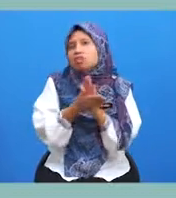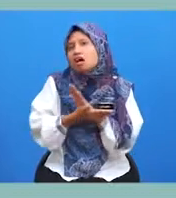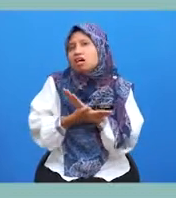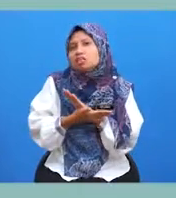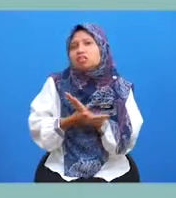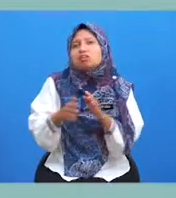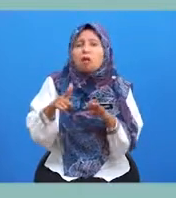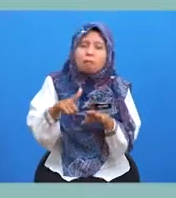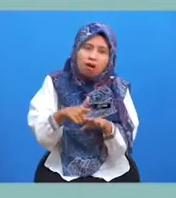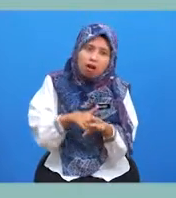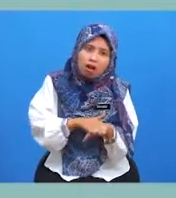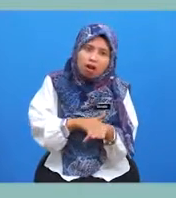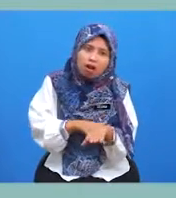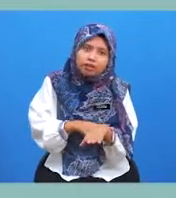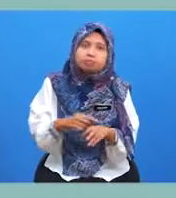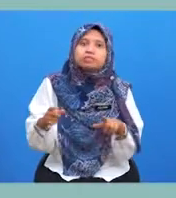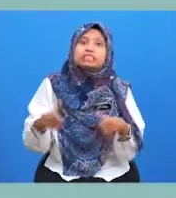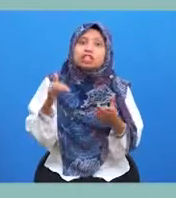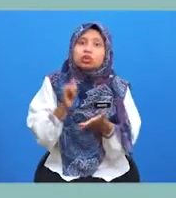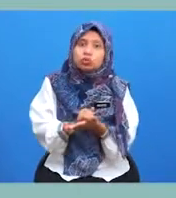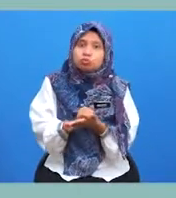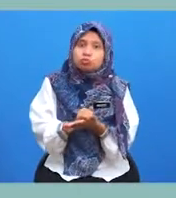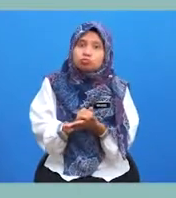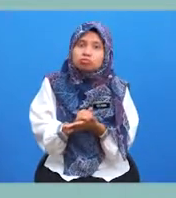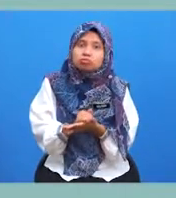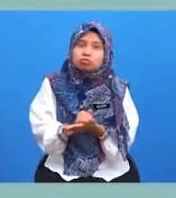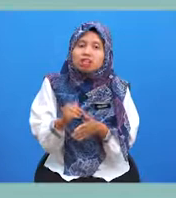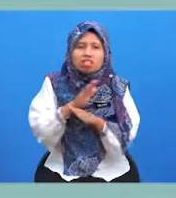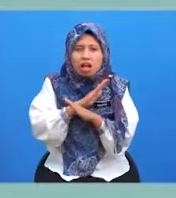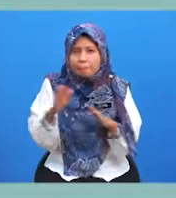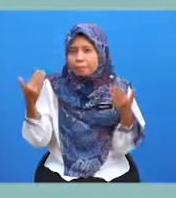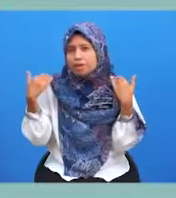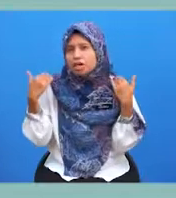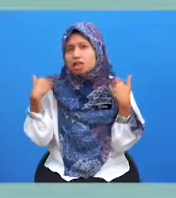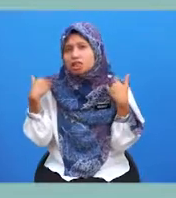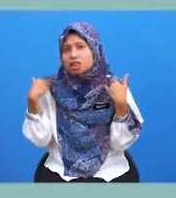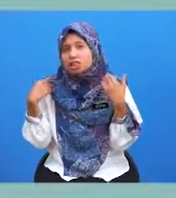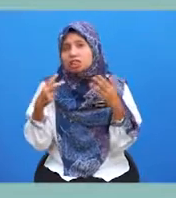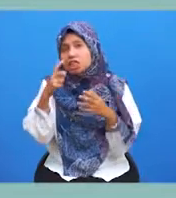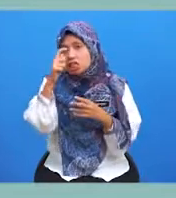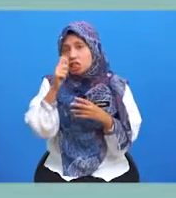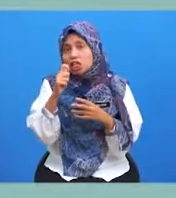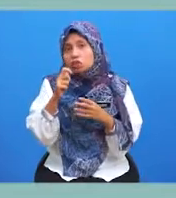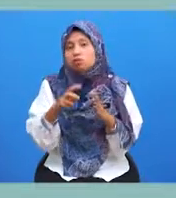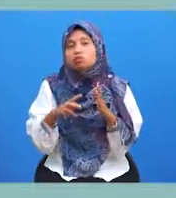menjadi lambat. Selain daripada itu, tanpa adanya teknologi maklumat dan